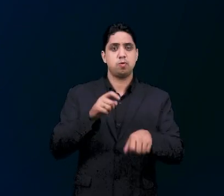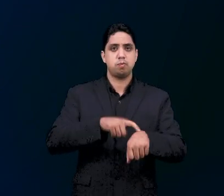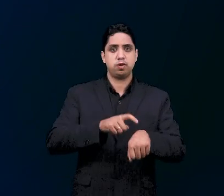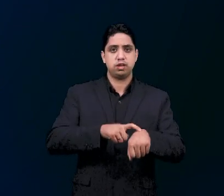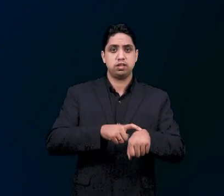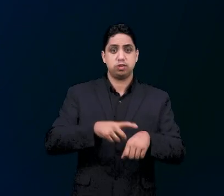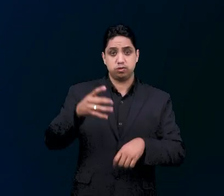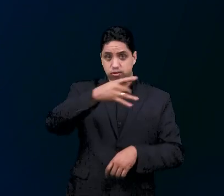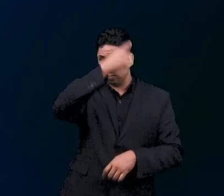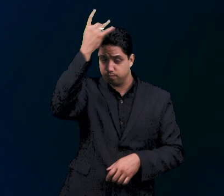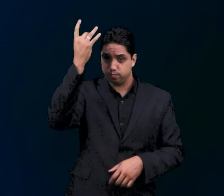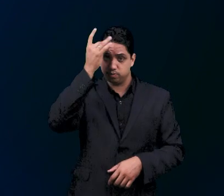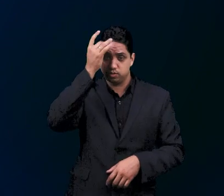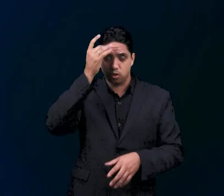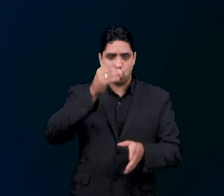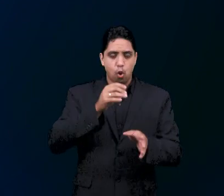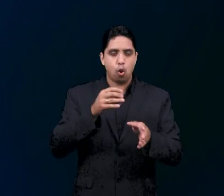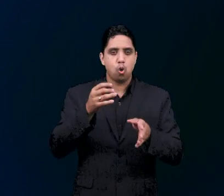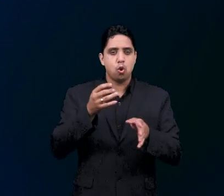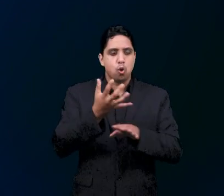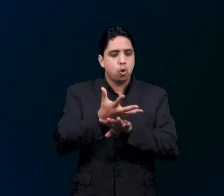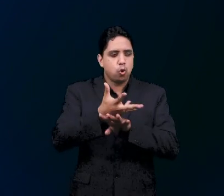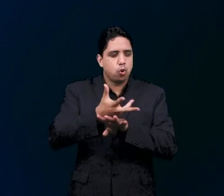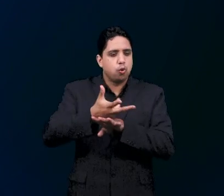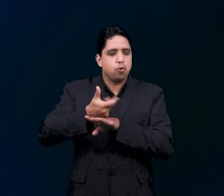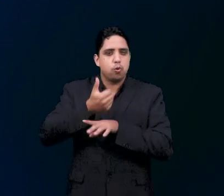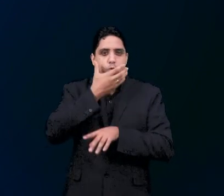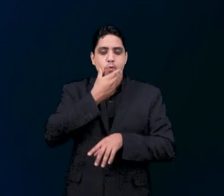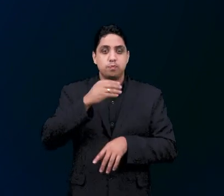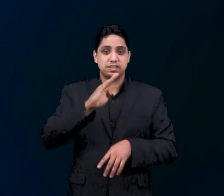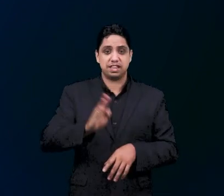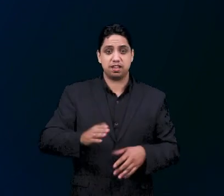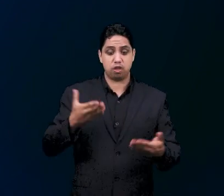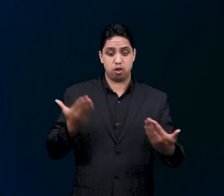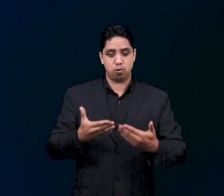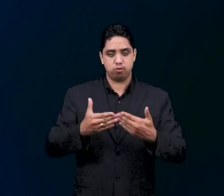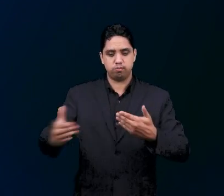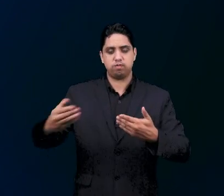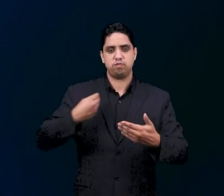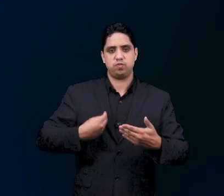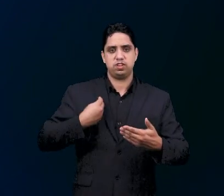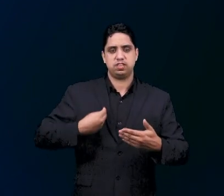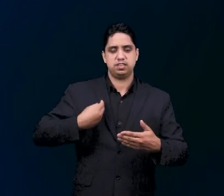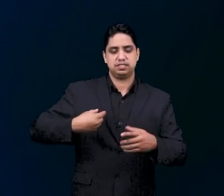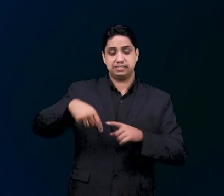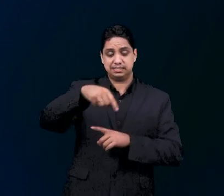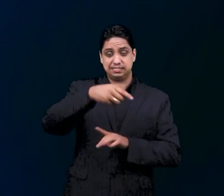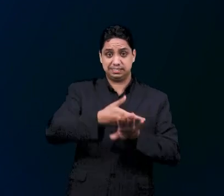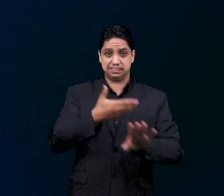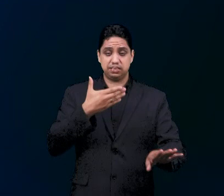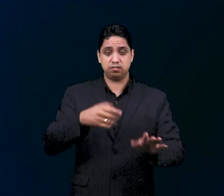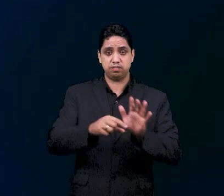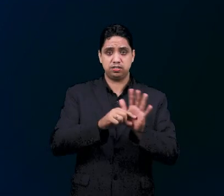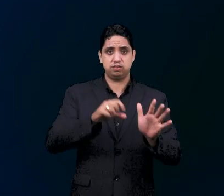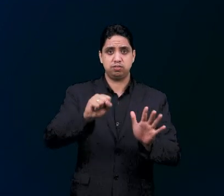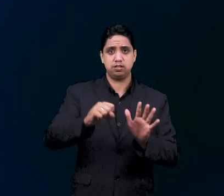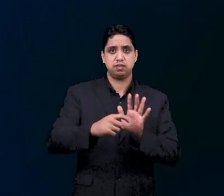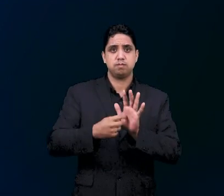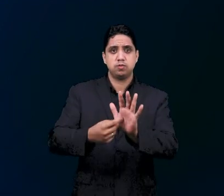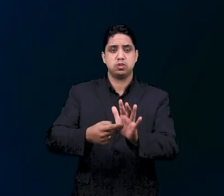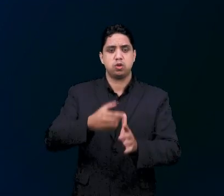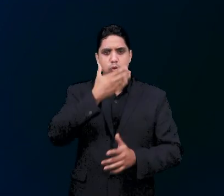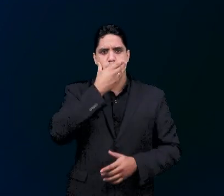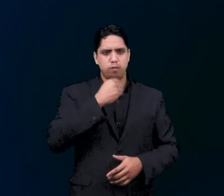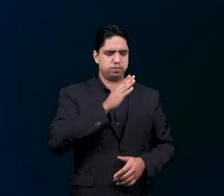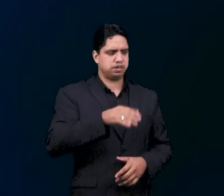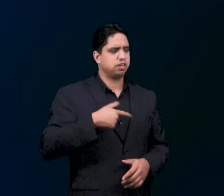se passe quand le Saint-Esprit convainc Zachée, il commence à vivre une vie en sanctification. Au verset 8, quand il